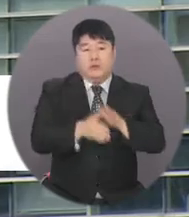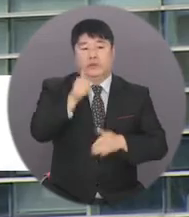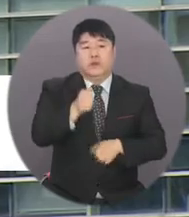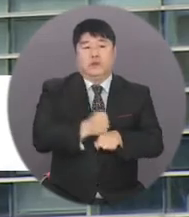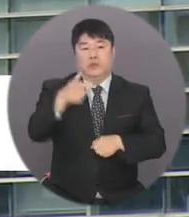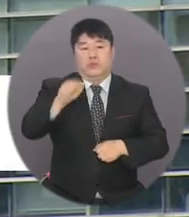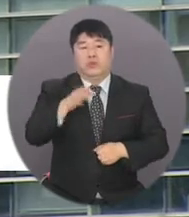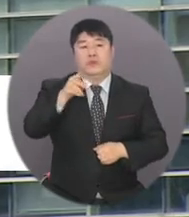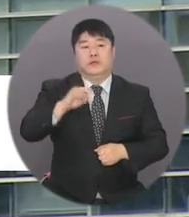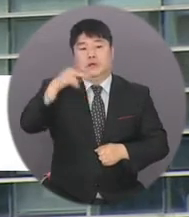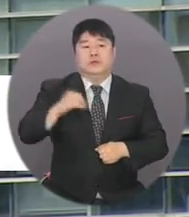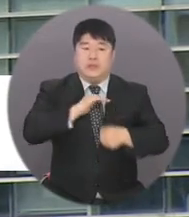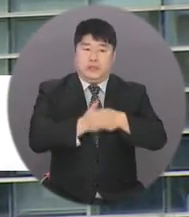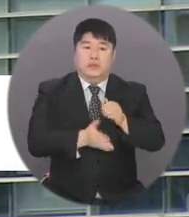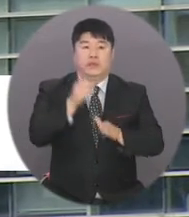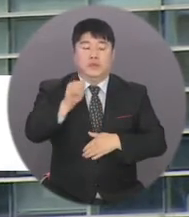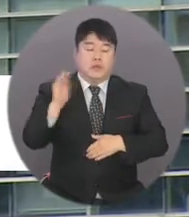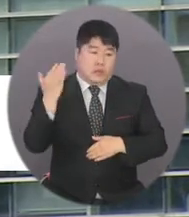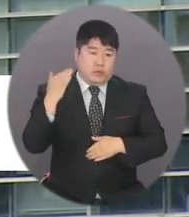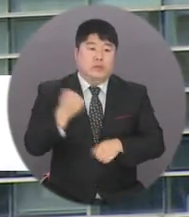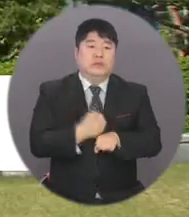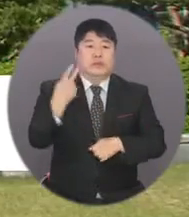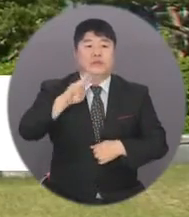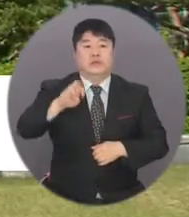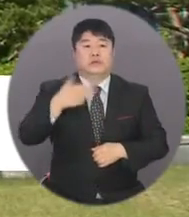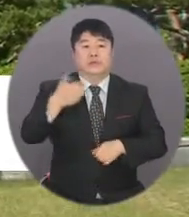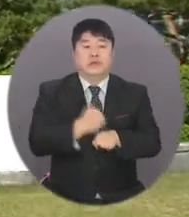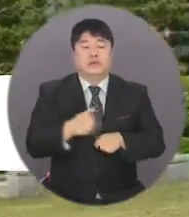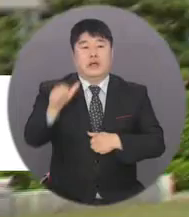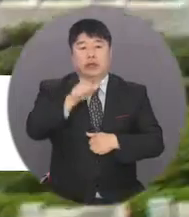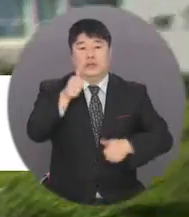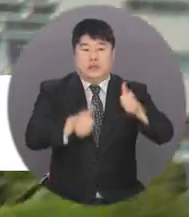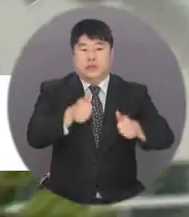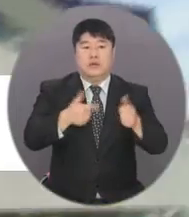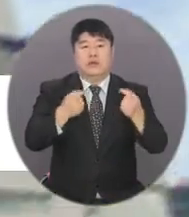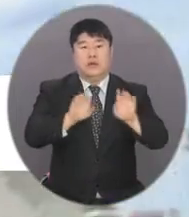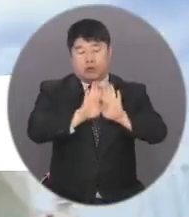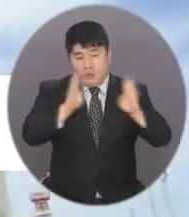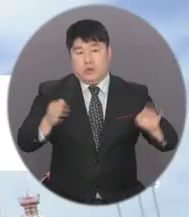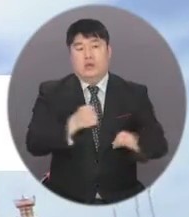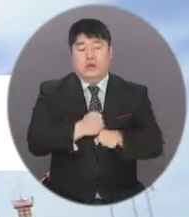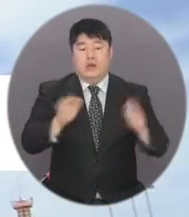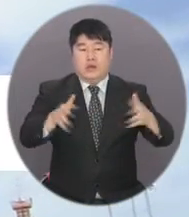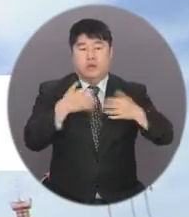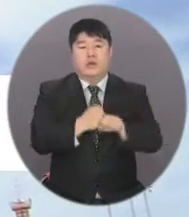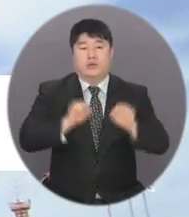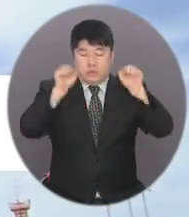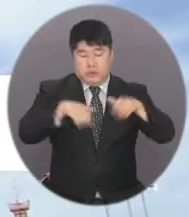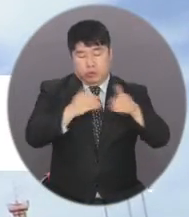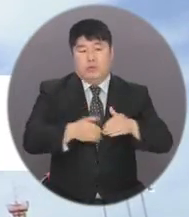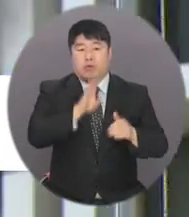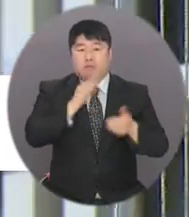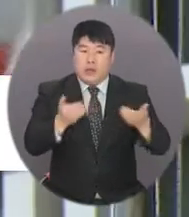광주시장과 권영진 대구시장은 최근 2038년 아시안게임을 공동 개최하기로 합의하고 체육회 등의